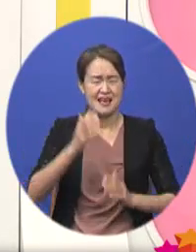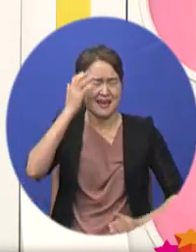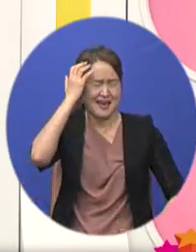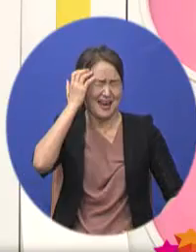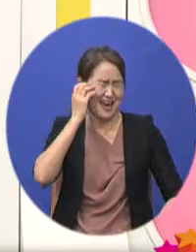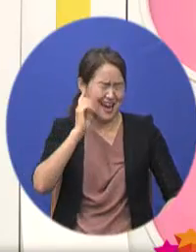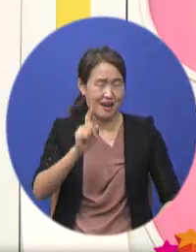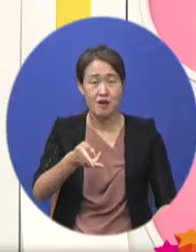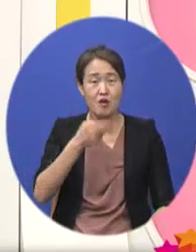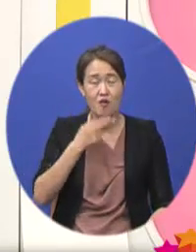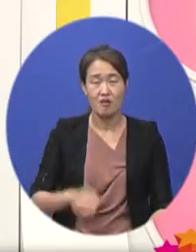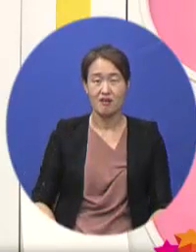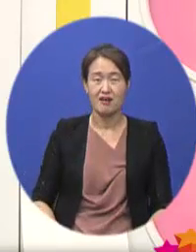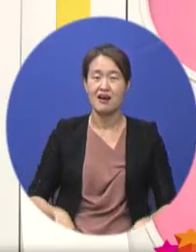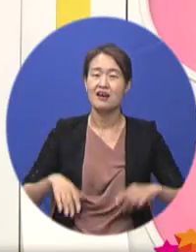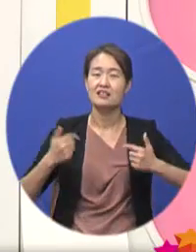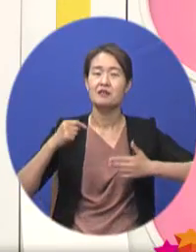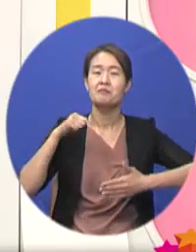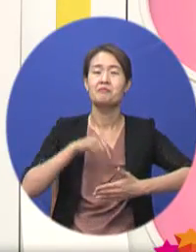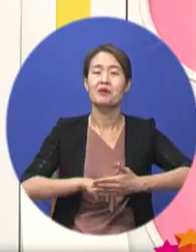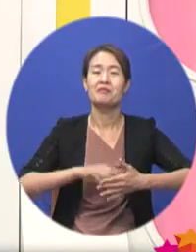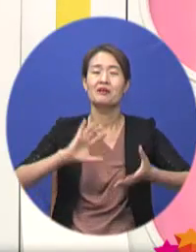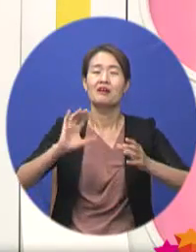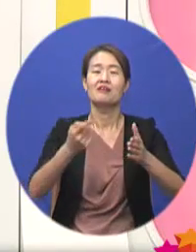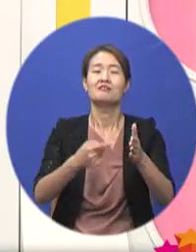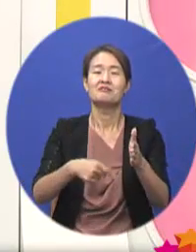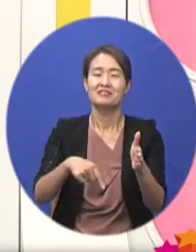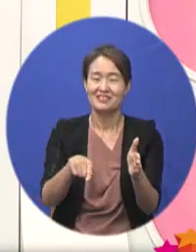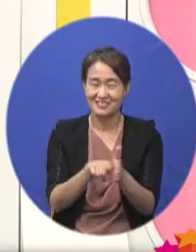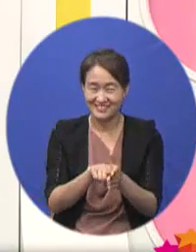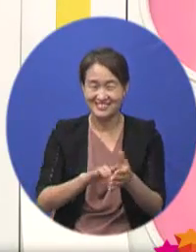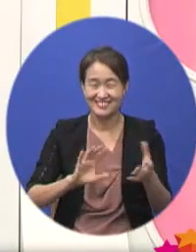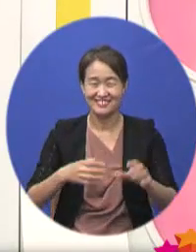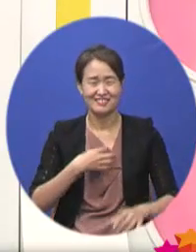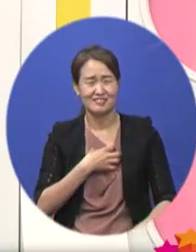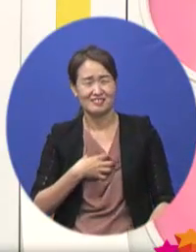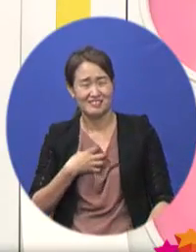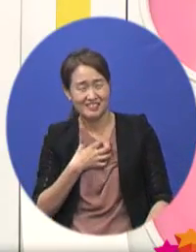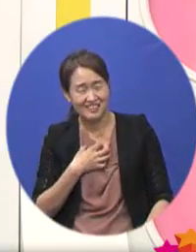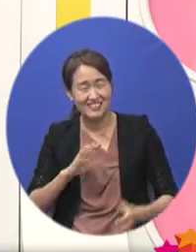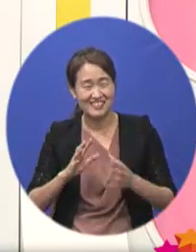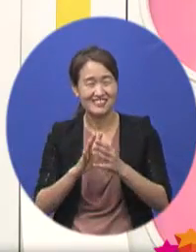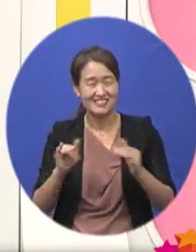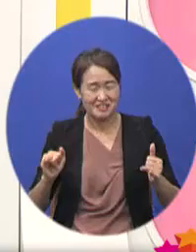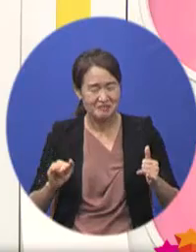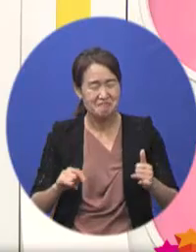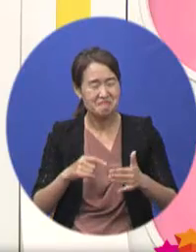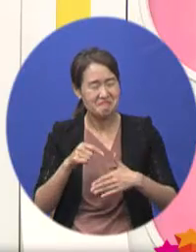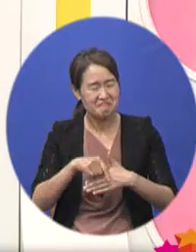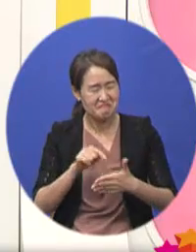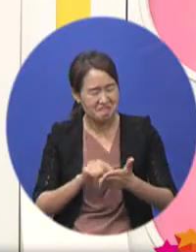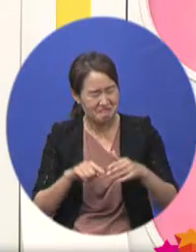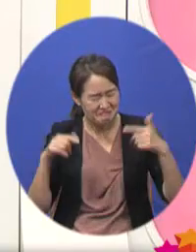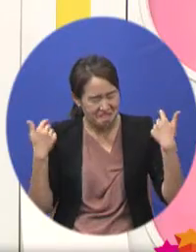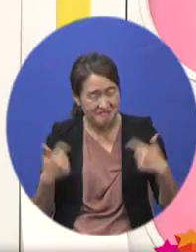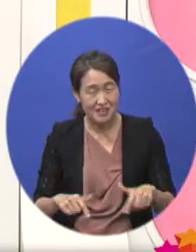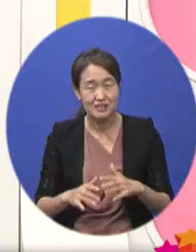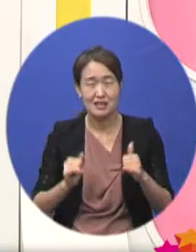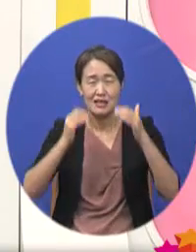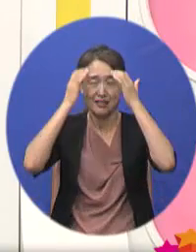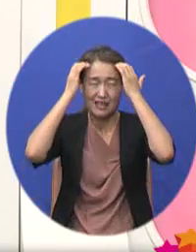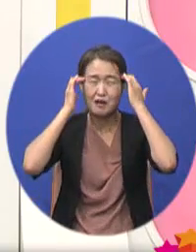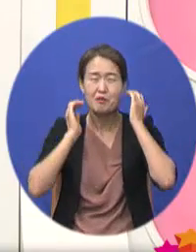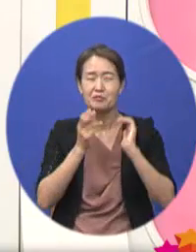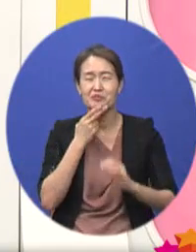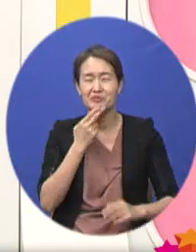방울도 안 흘려요. 왜? 항상 마음이 나라를 이해하는 마음. 나라를 걱정하는 마음, 국민들 생각. 아, 그러겠죠. 네, 그런 네. 분들은 땀을 안